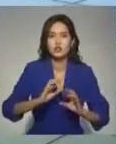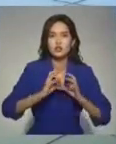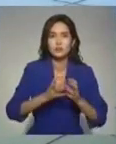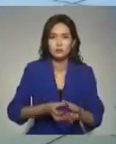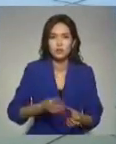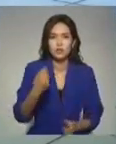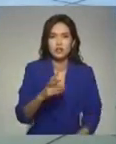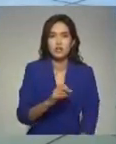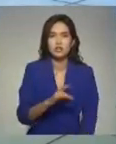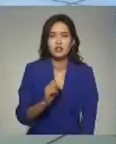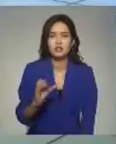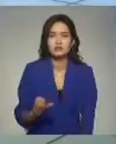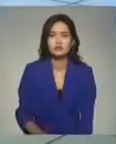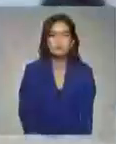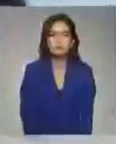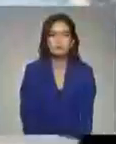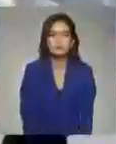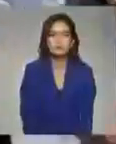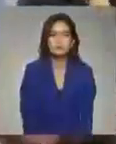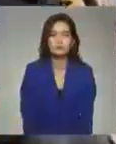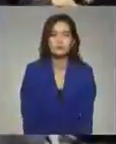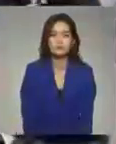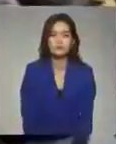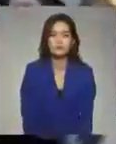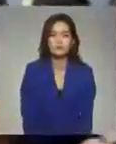международный обозреватель Анара Сюмбаева.